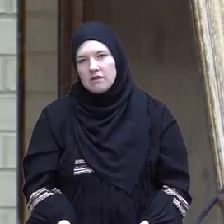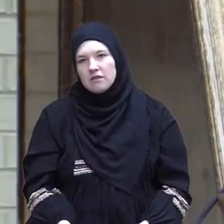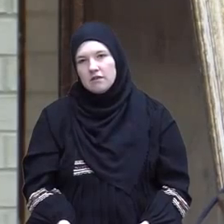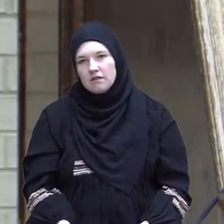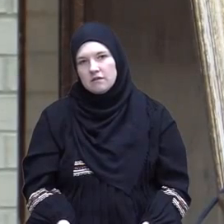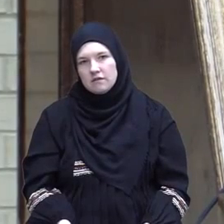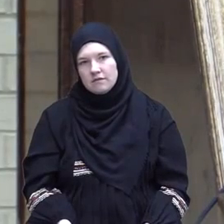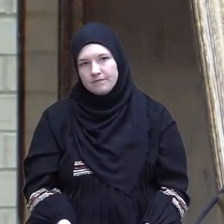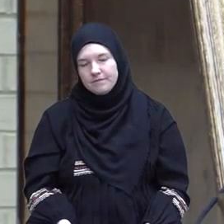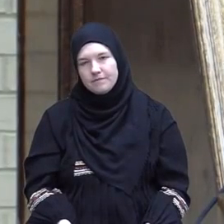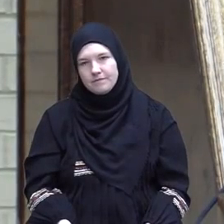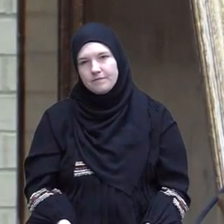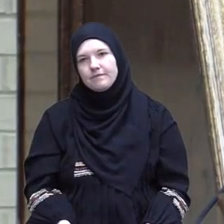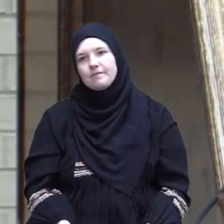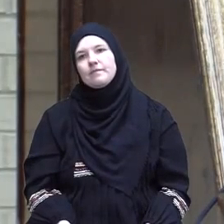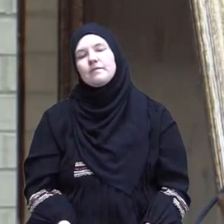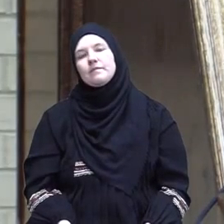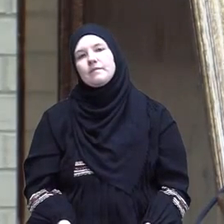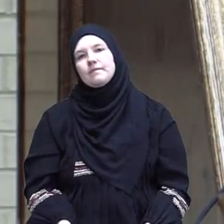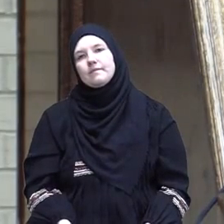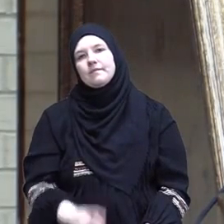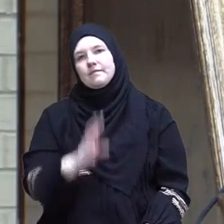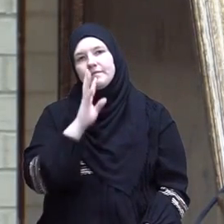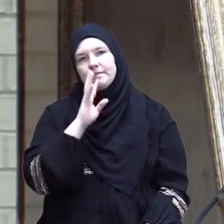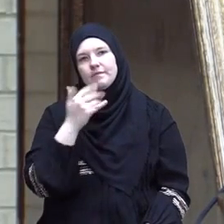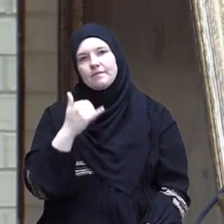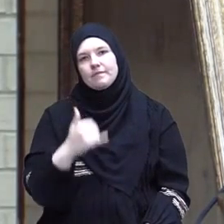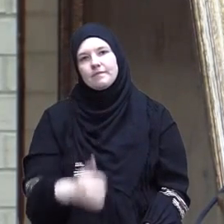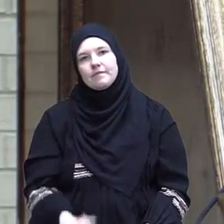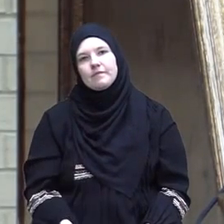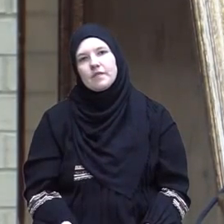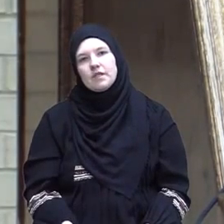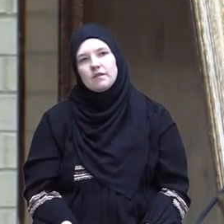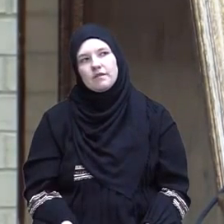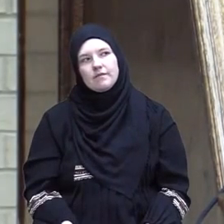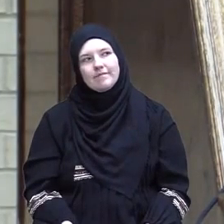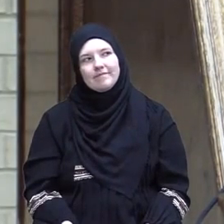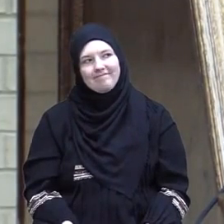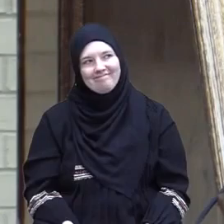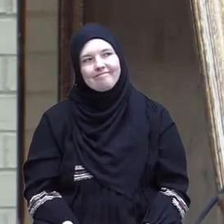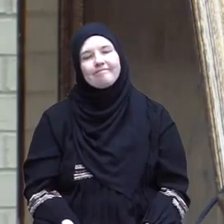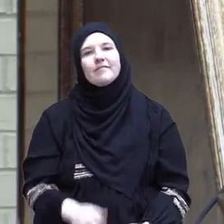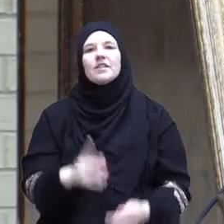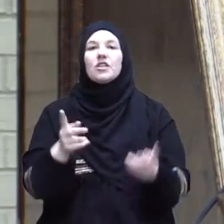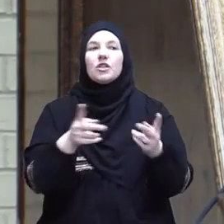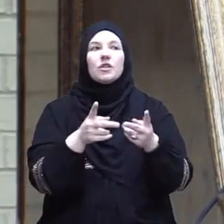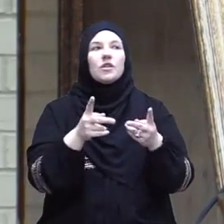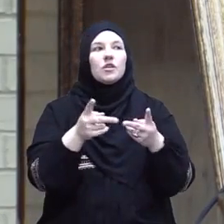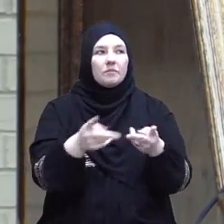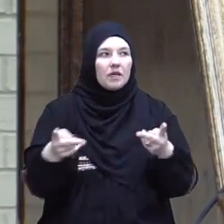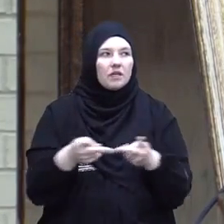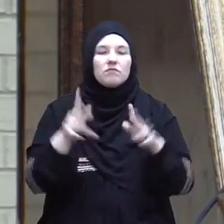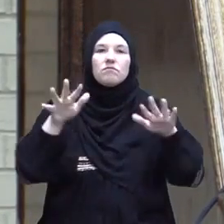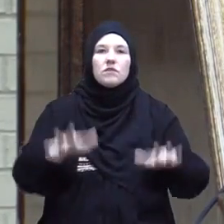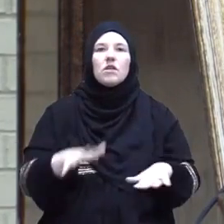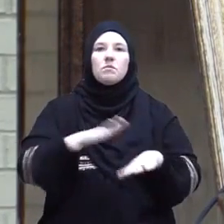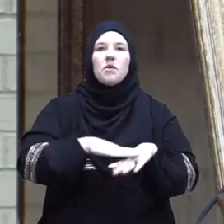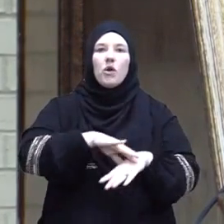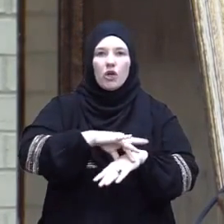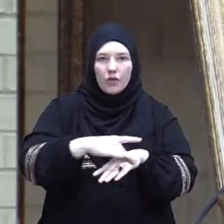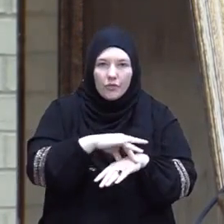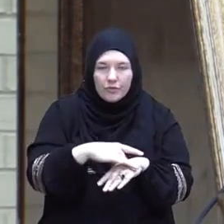عَدُوٍ. Then what? وَلَكُمْ فِي الْأَرْضِ مُسْتَقَرٍ. Your place of settlement is on